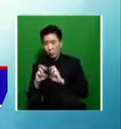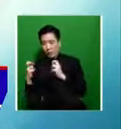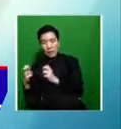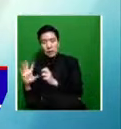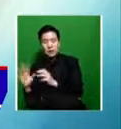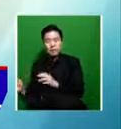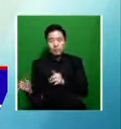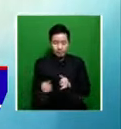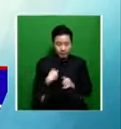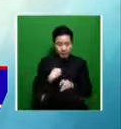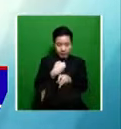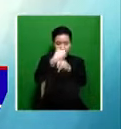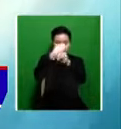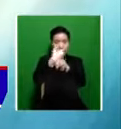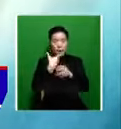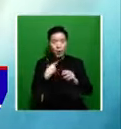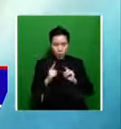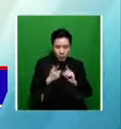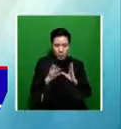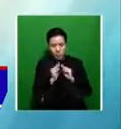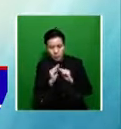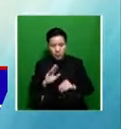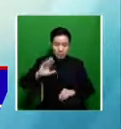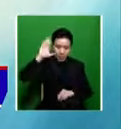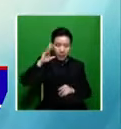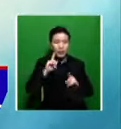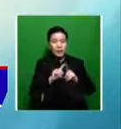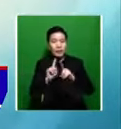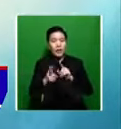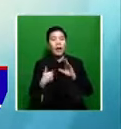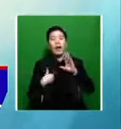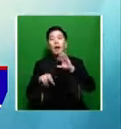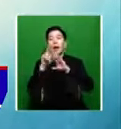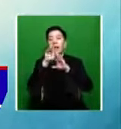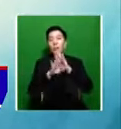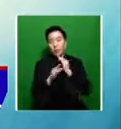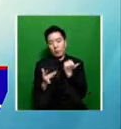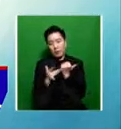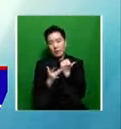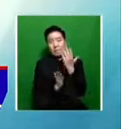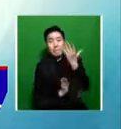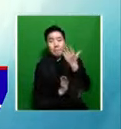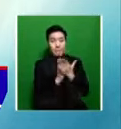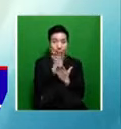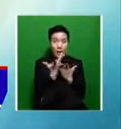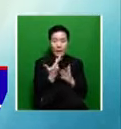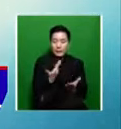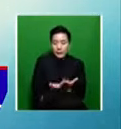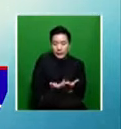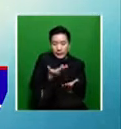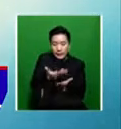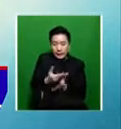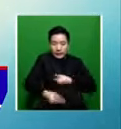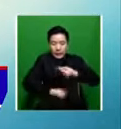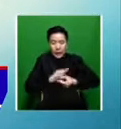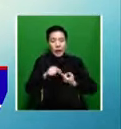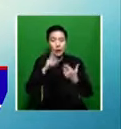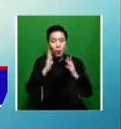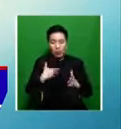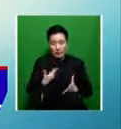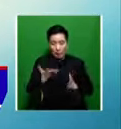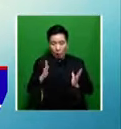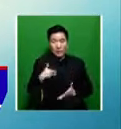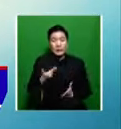างไกลผู้ถือหุ้นของตลาดหลักทรัพย์และส่งเสริมระบบธุรกรรมอิเล็กทรอนิกส์และการซื้อขายออนไลน์สำหรับประชาชนทั่วไป